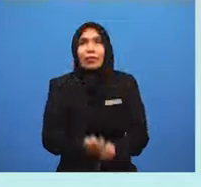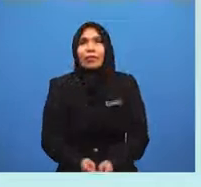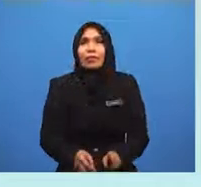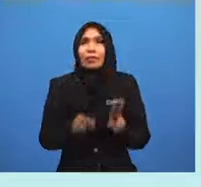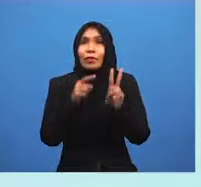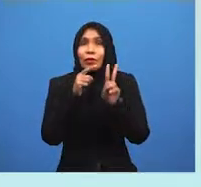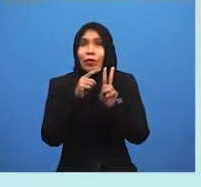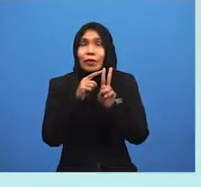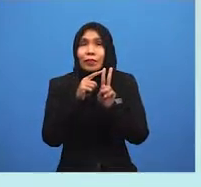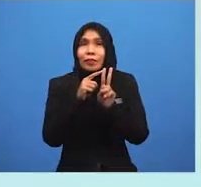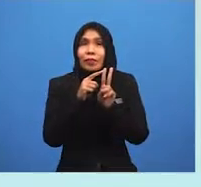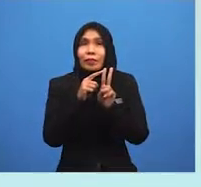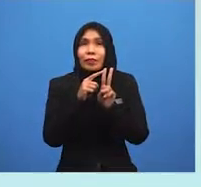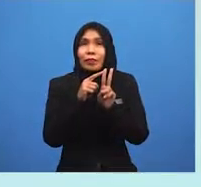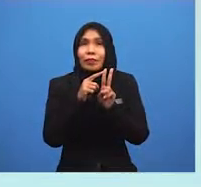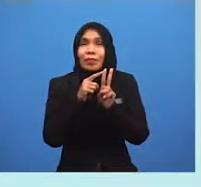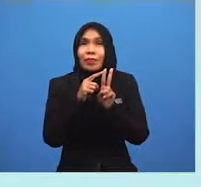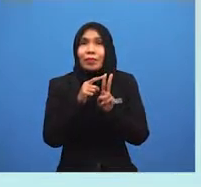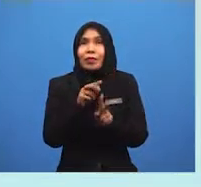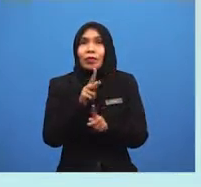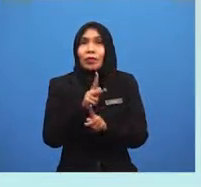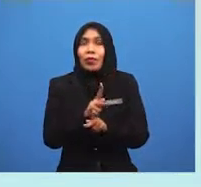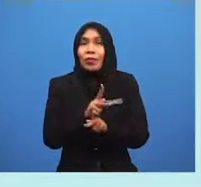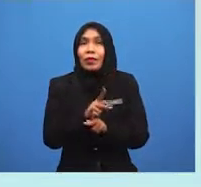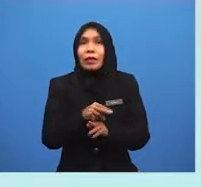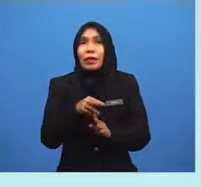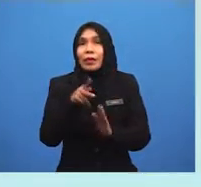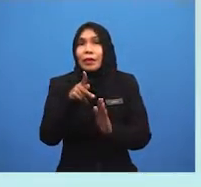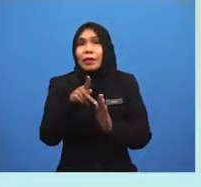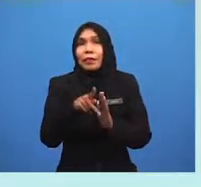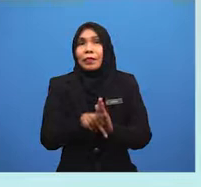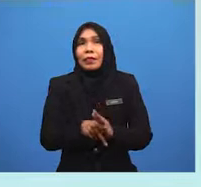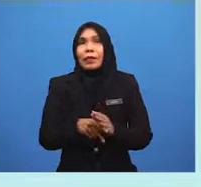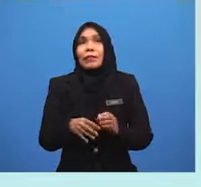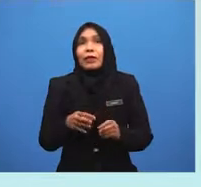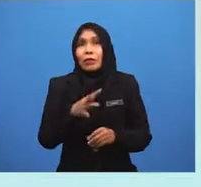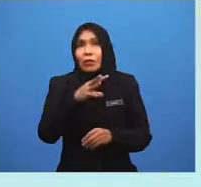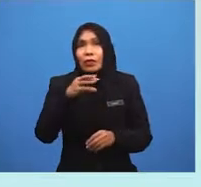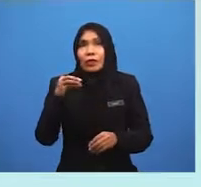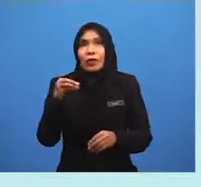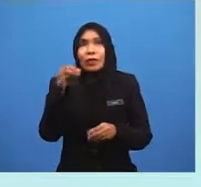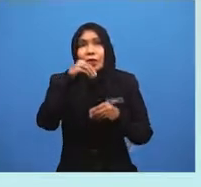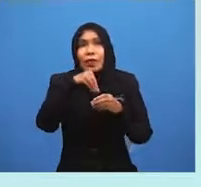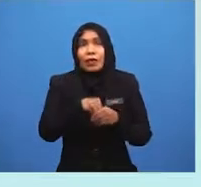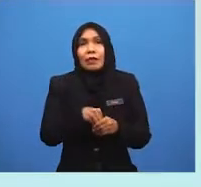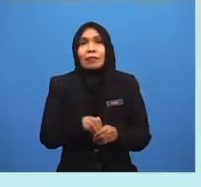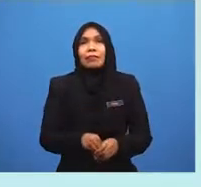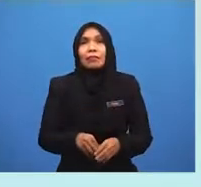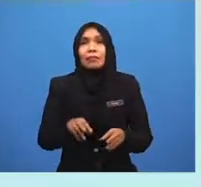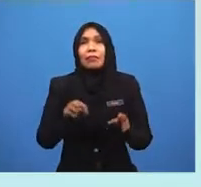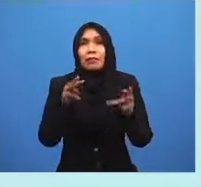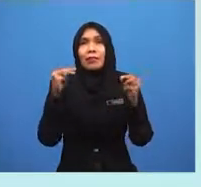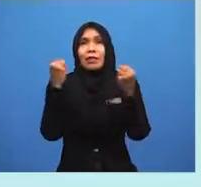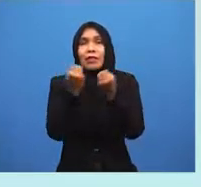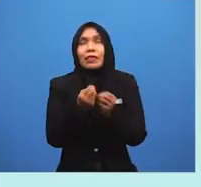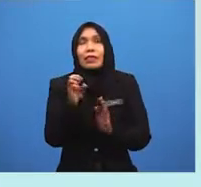kedua, murid-murid, mengukuhkan perpaduan dalam kalangan masyarakat setempat. Yang